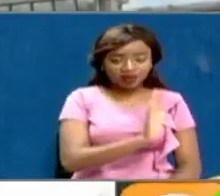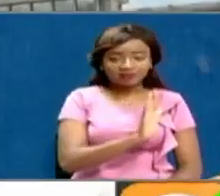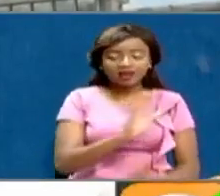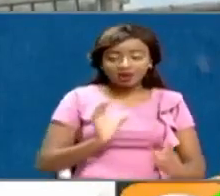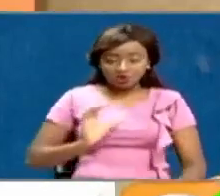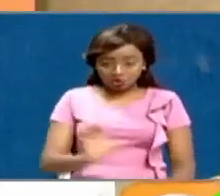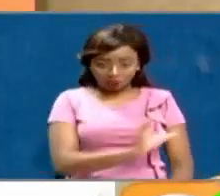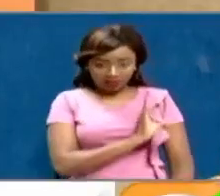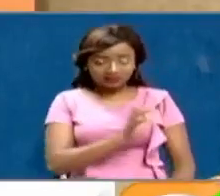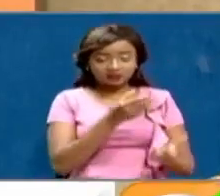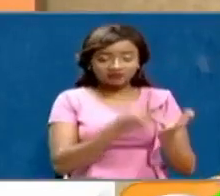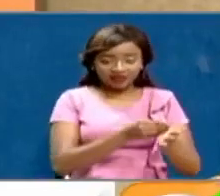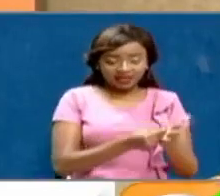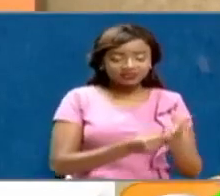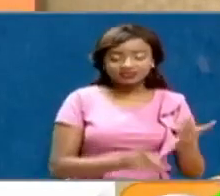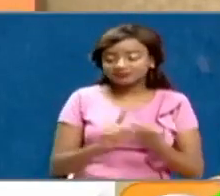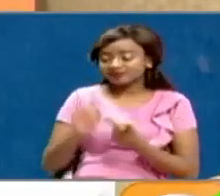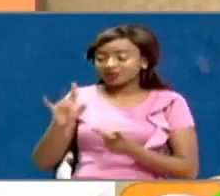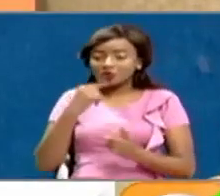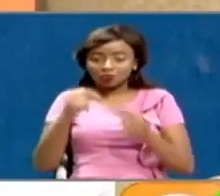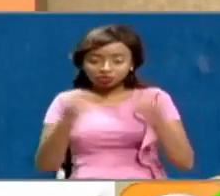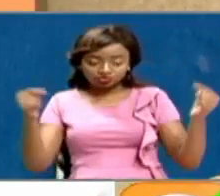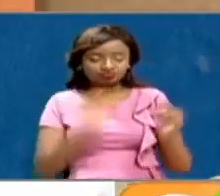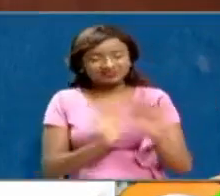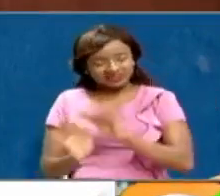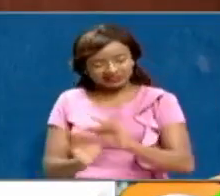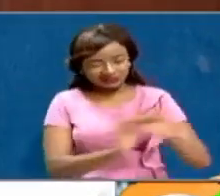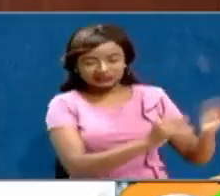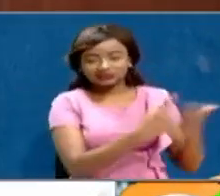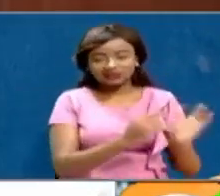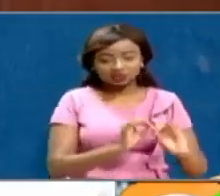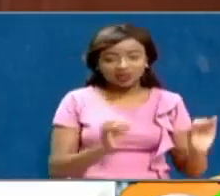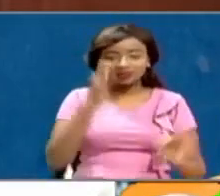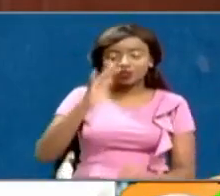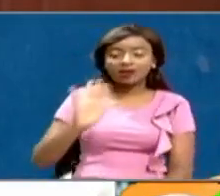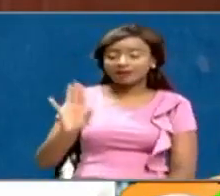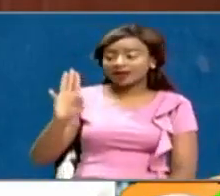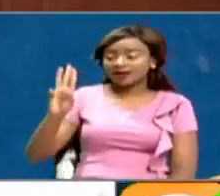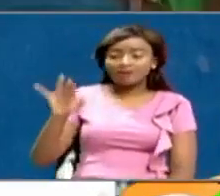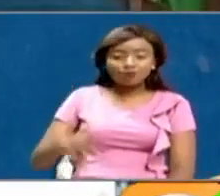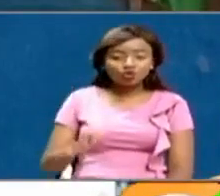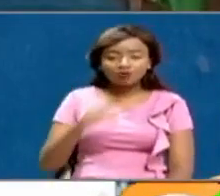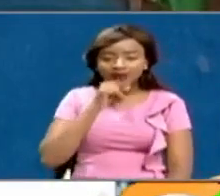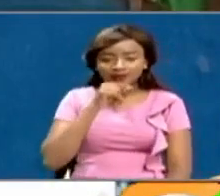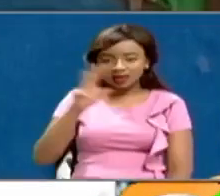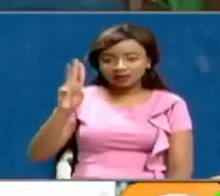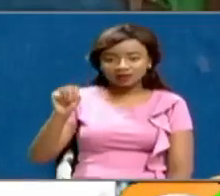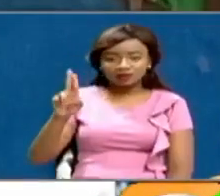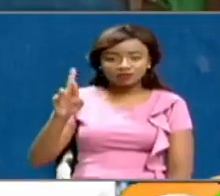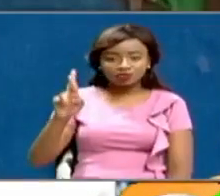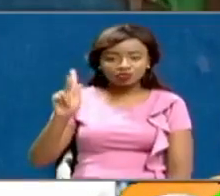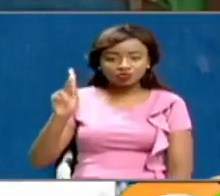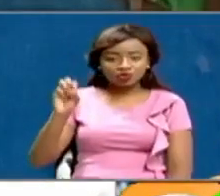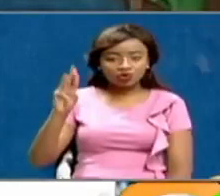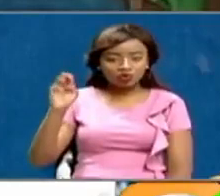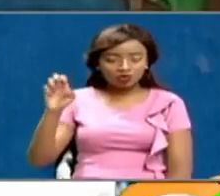fedha dhidi ya wale wanaopinga ikawekwa pembeni baada ya seneta wa Elgeyo Marakwet Kipchumba Murkomen kuwasilisha hoja